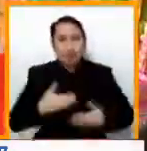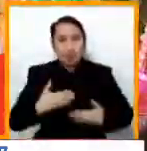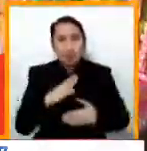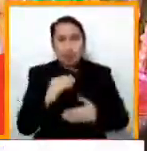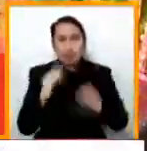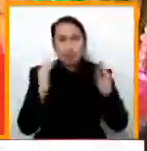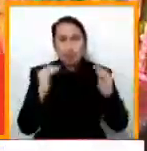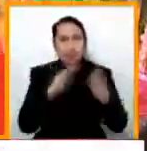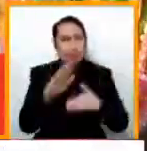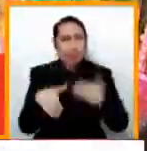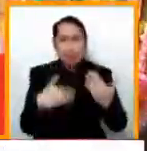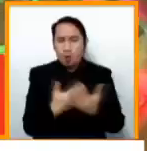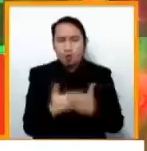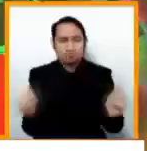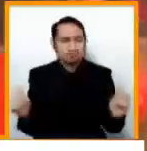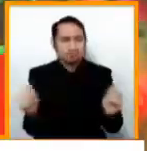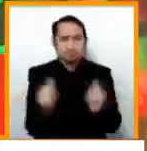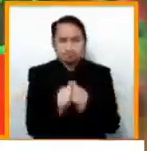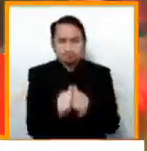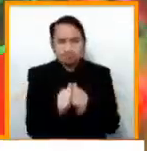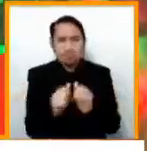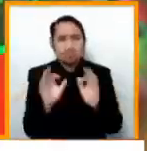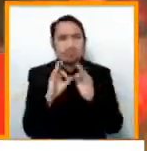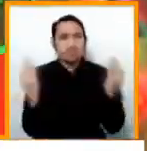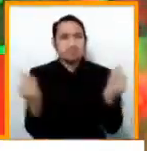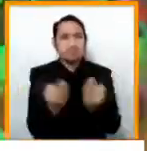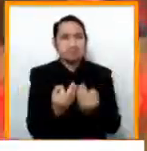mga miyembro ng pamilya.